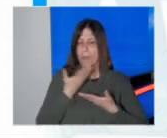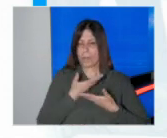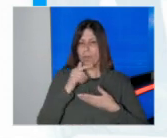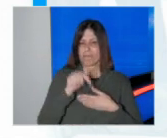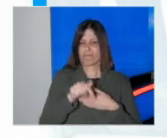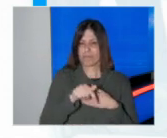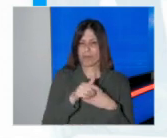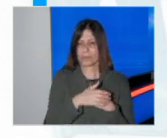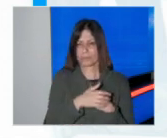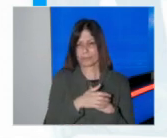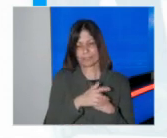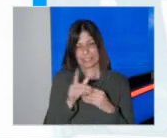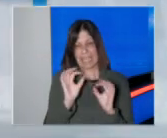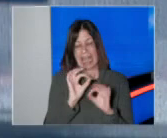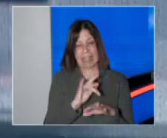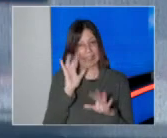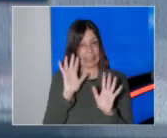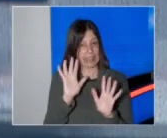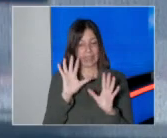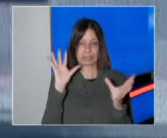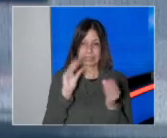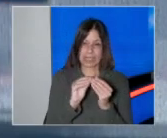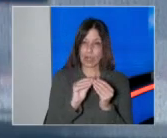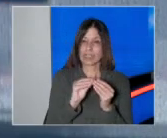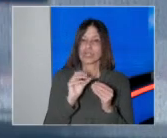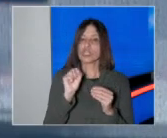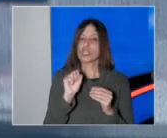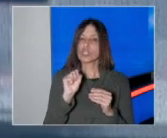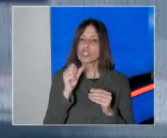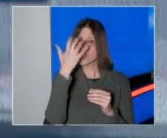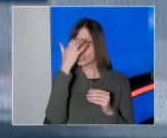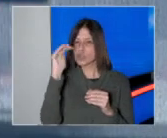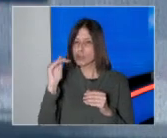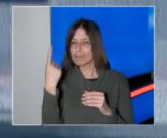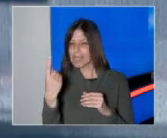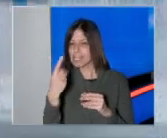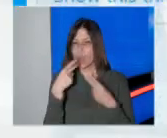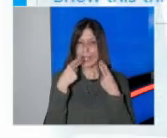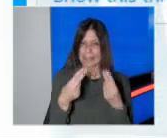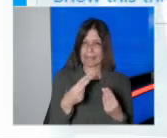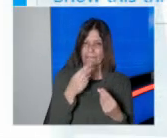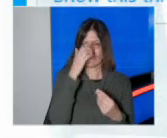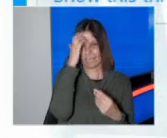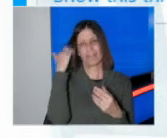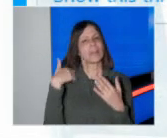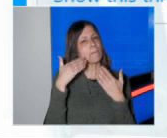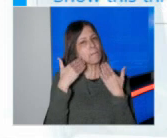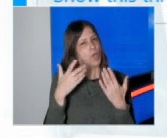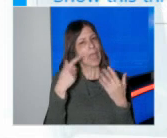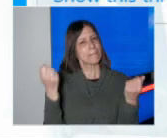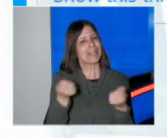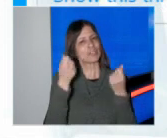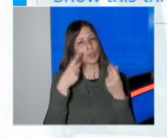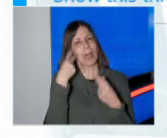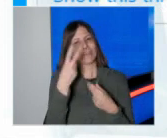כאן. עדין, סך הכל. סמוטריץ' עצמו הגיב וצייץ כך. אני מאוד מודה לכם על